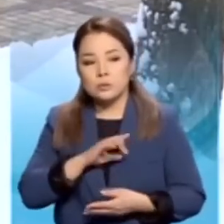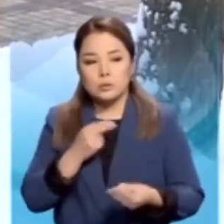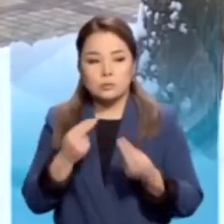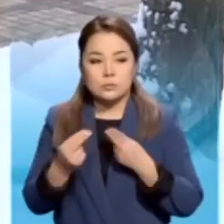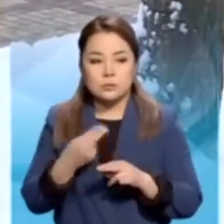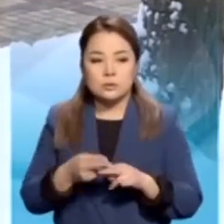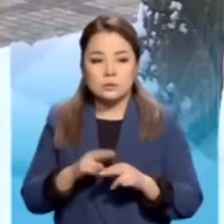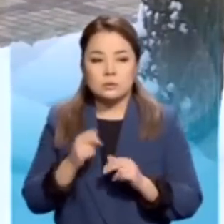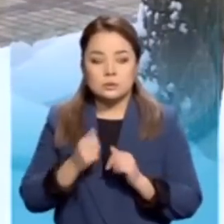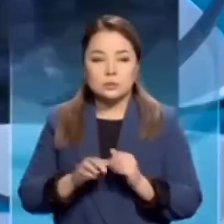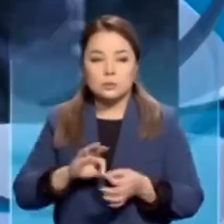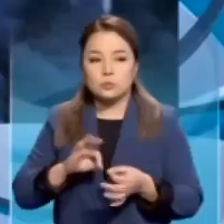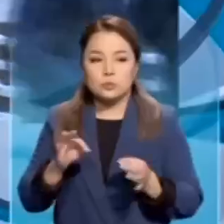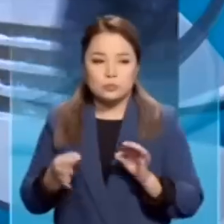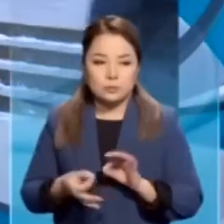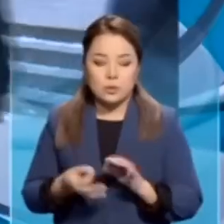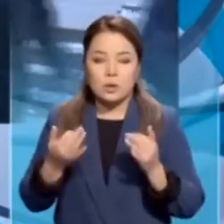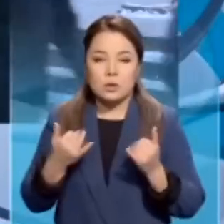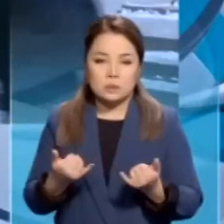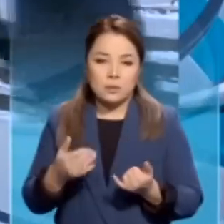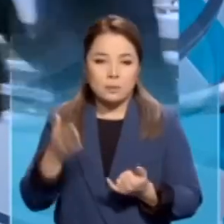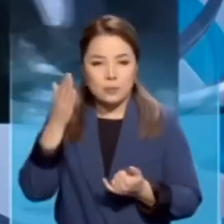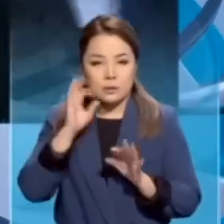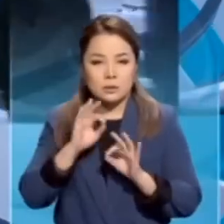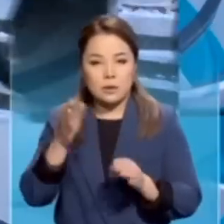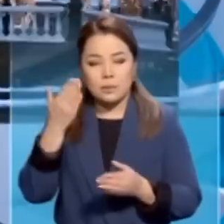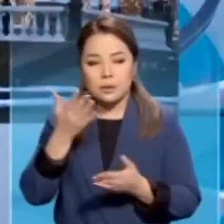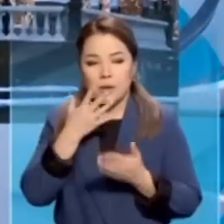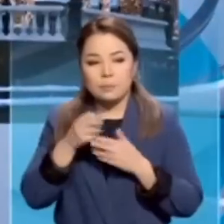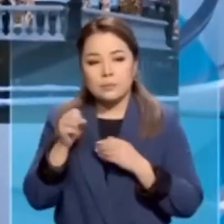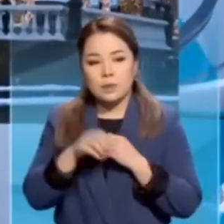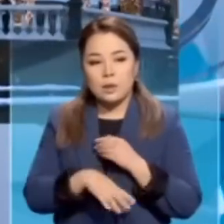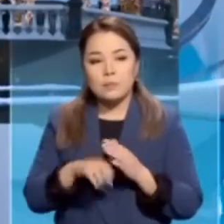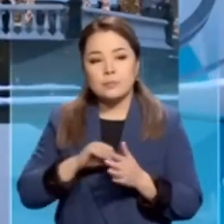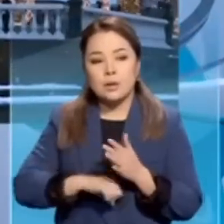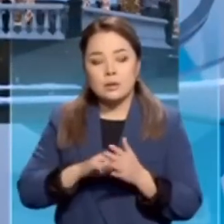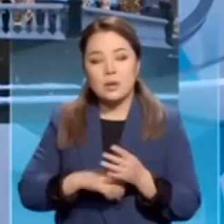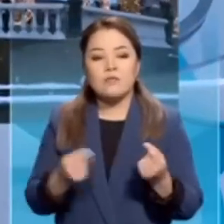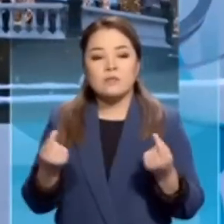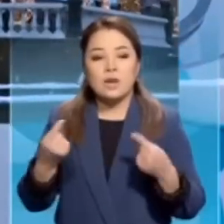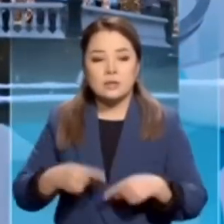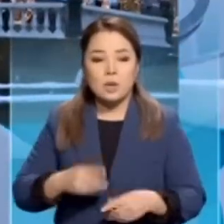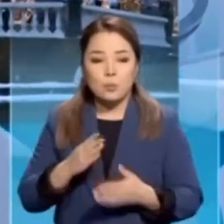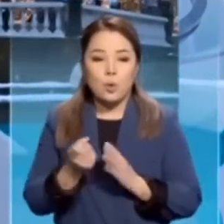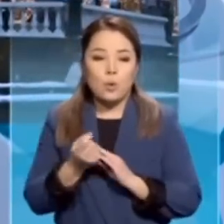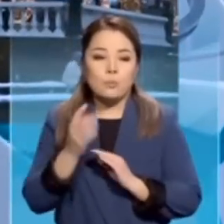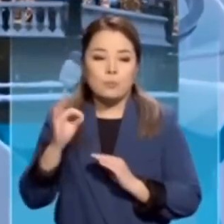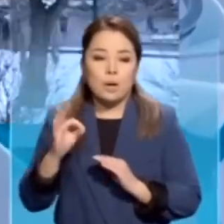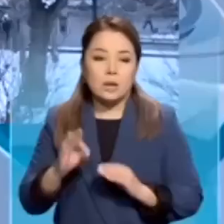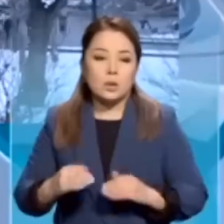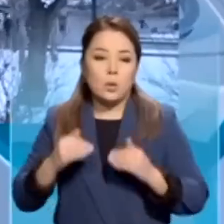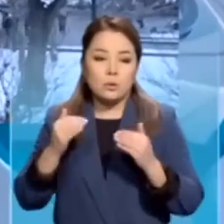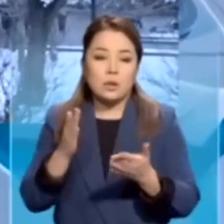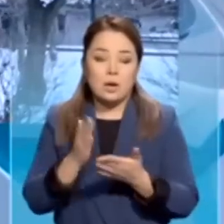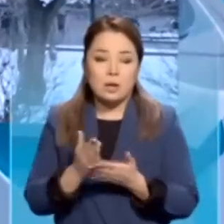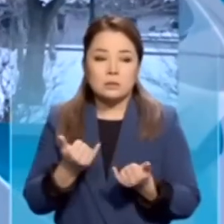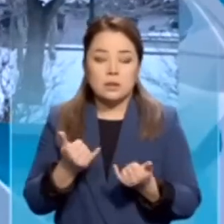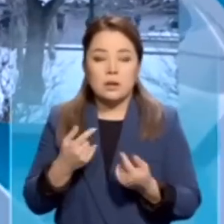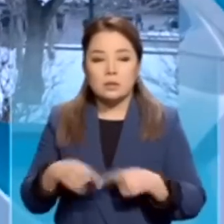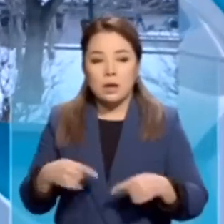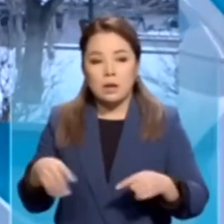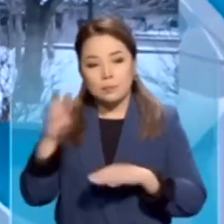тауарлар болмаса әрине қиын. Мамандардың пікірінше кедейлердің артуының басты себебі инфляция, өйткені ол 11%-ға өскен, ал